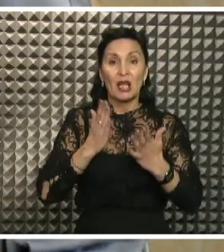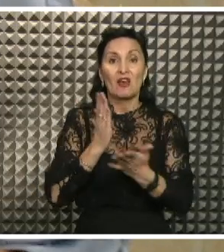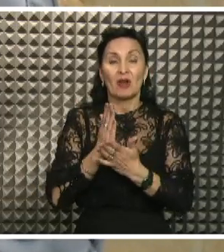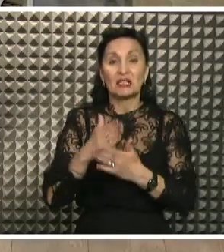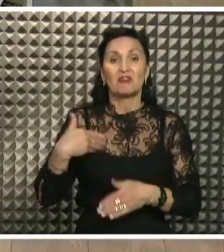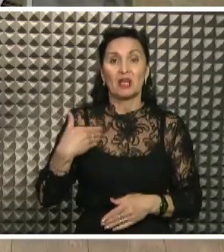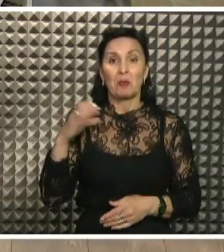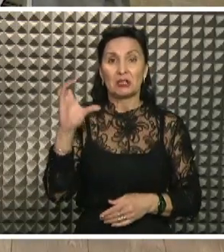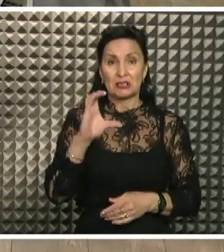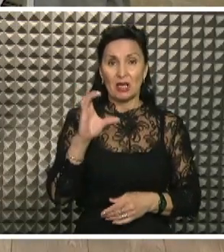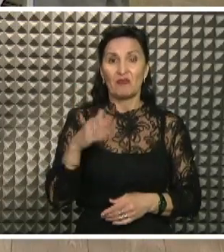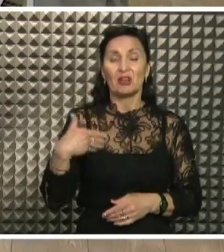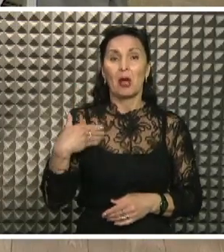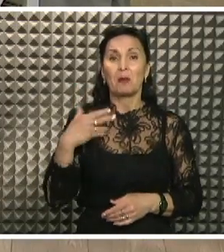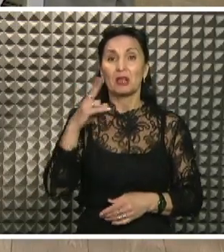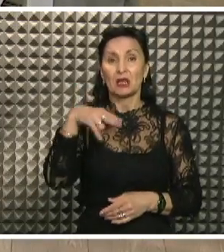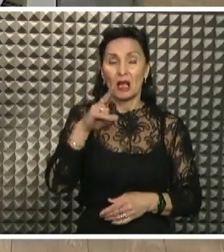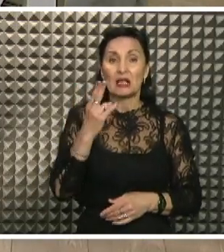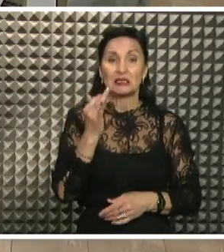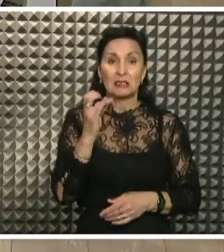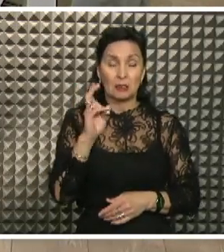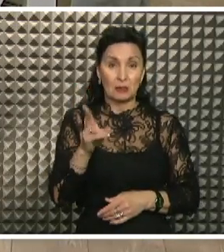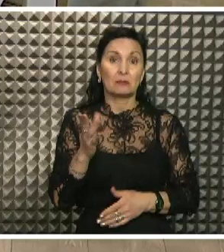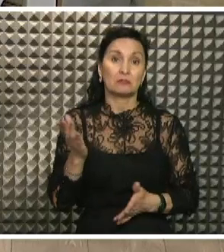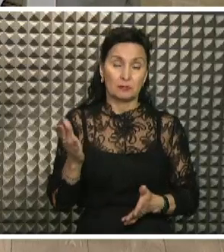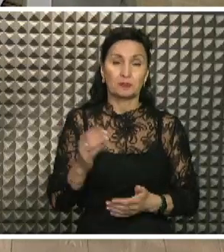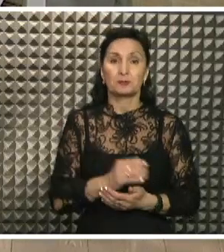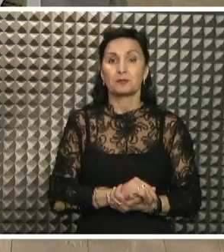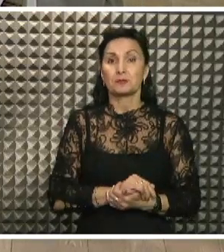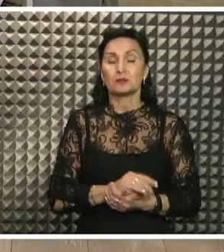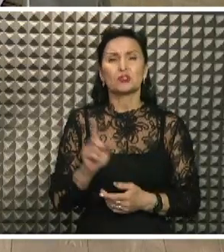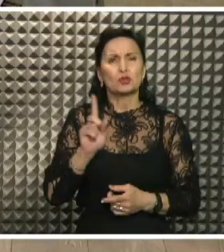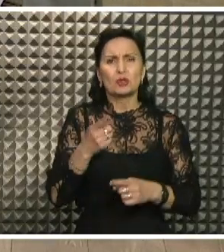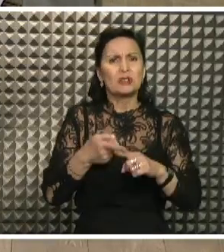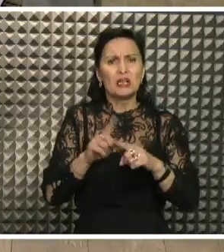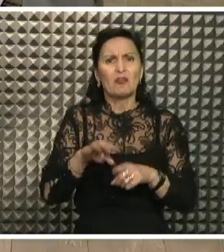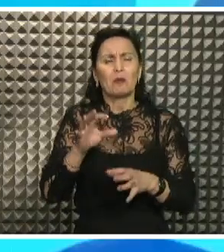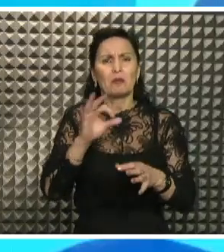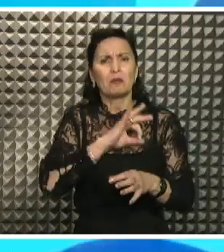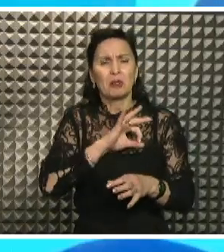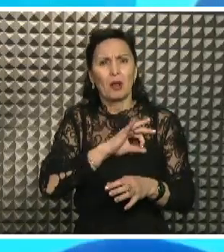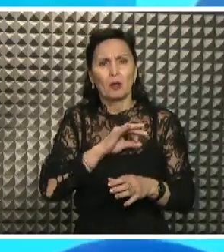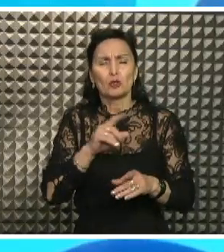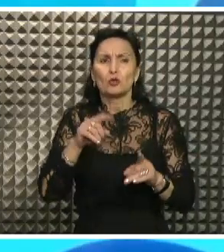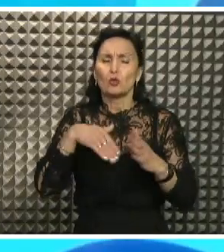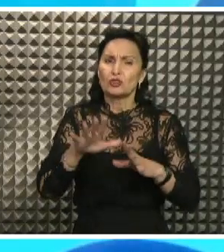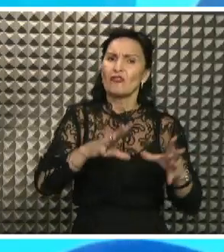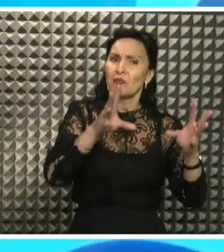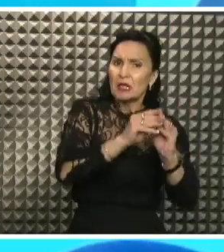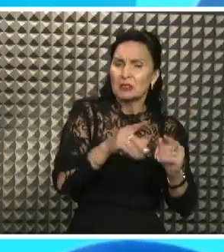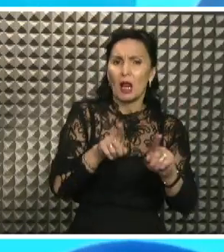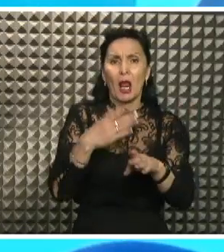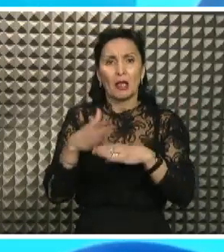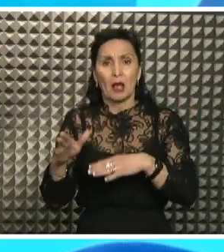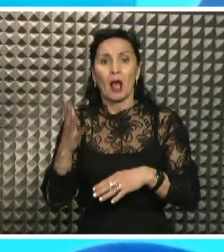С, витамин D, цинк и, пожалуй, йод. Но вот что из этого лучше принимать в комплексе, а что отдельно? Вы